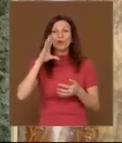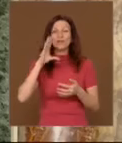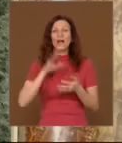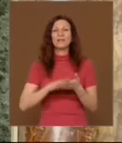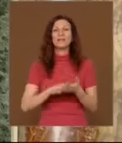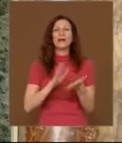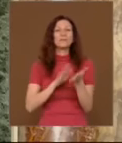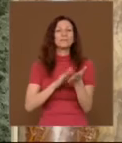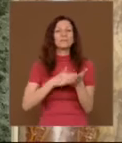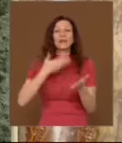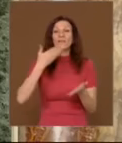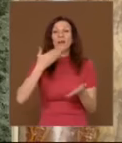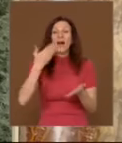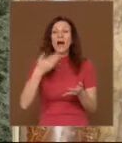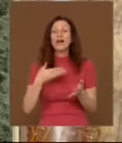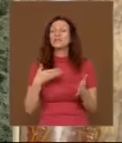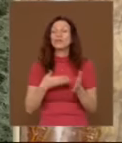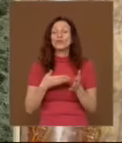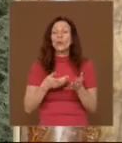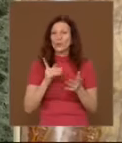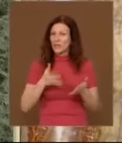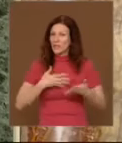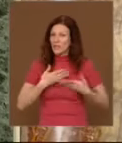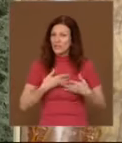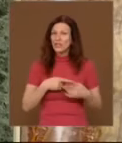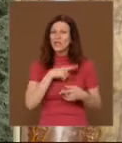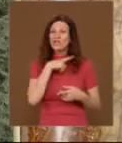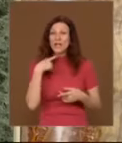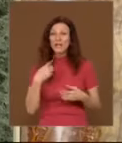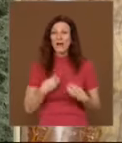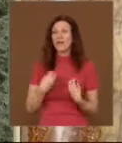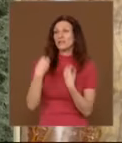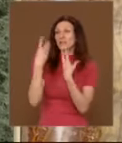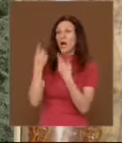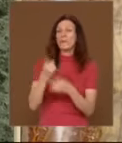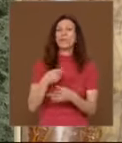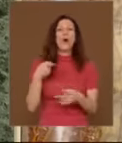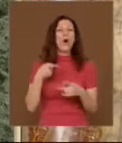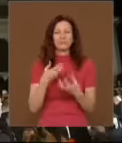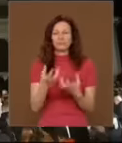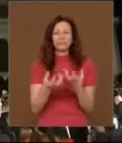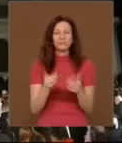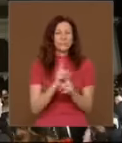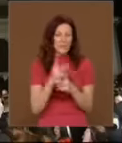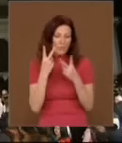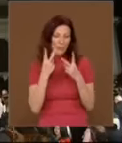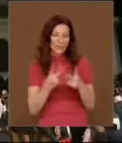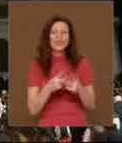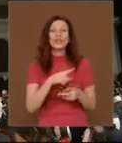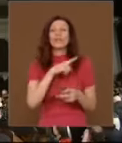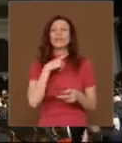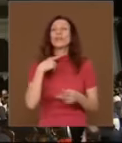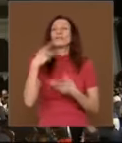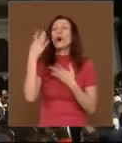възвестят Твоята хвала. Защото да би искал жертва, аз бих ти дал, но към всесъжения не благоволиш. Жертва